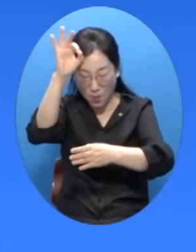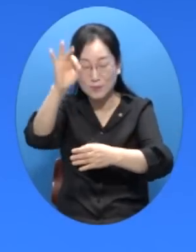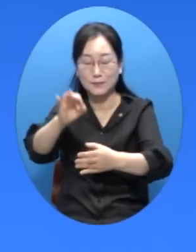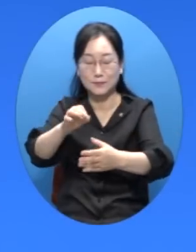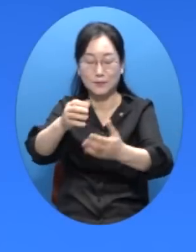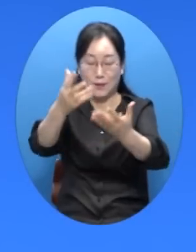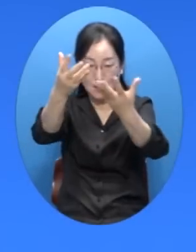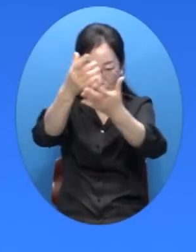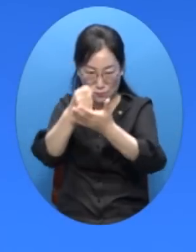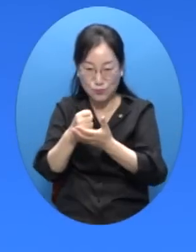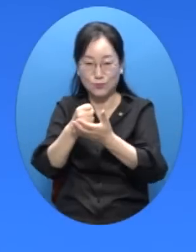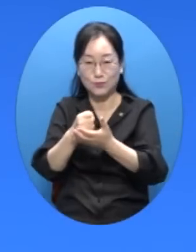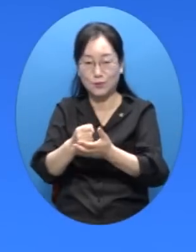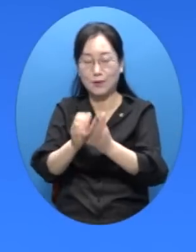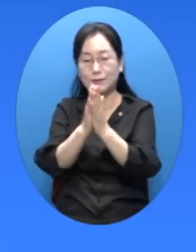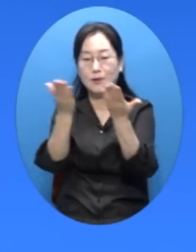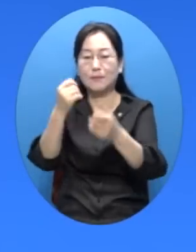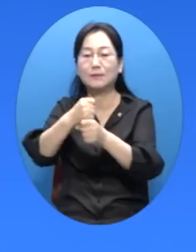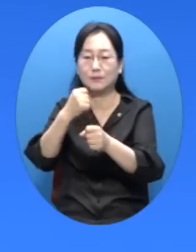공개했습니다.